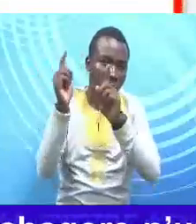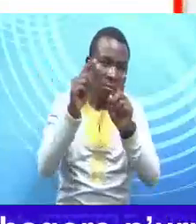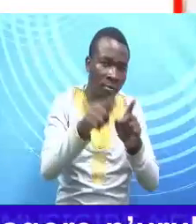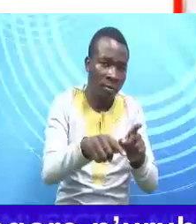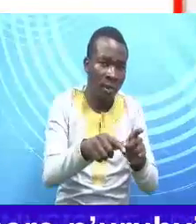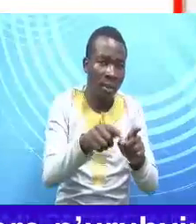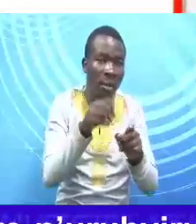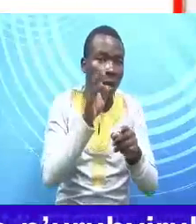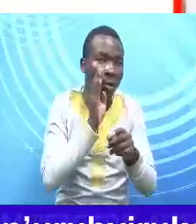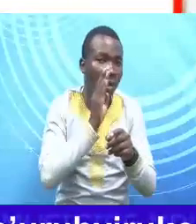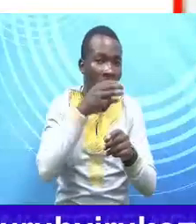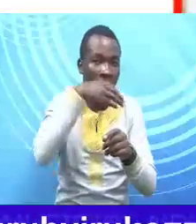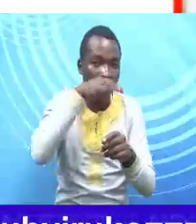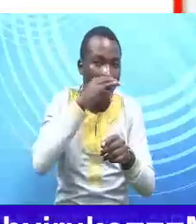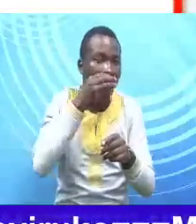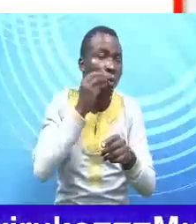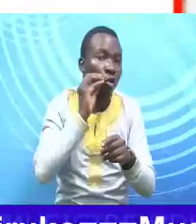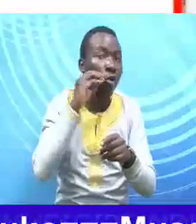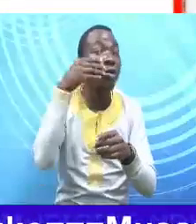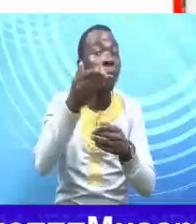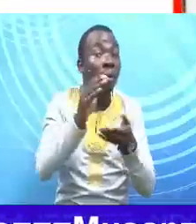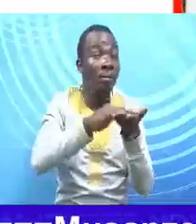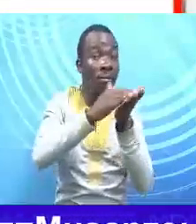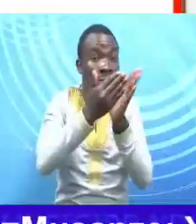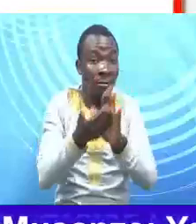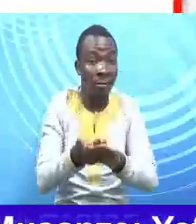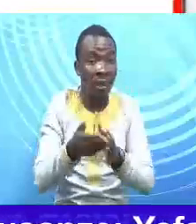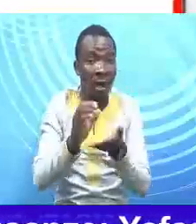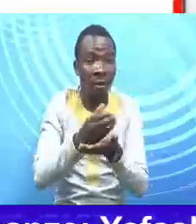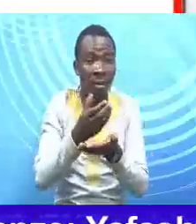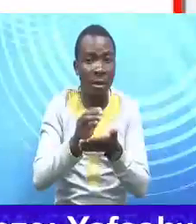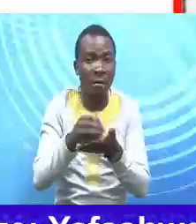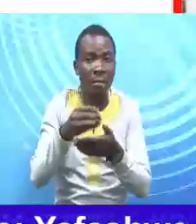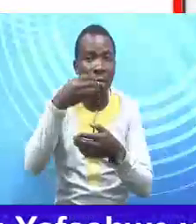rugo, ariko tugashidika bazigize akabari mu rugo iwabo.